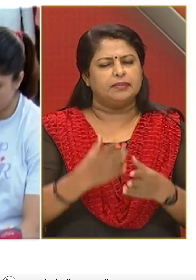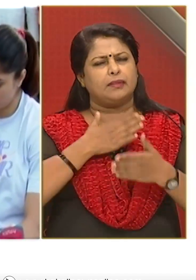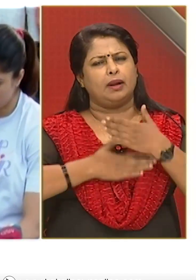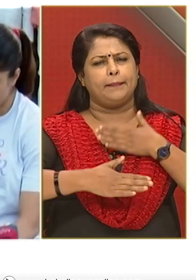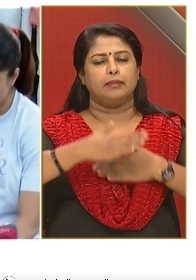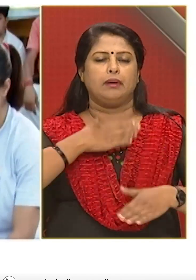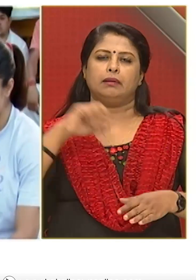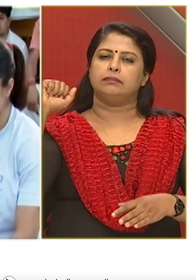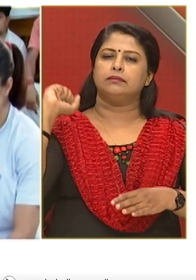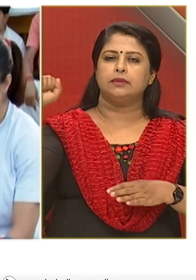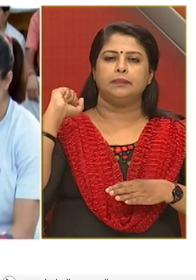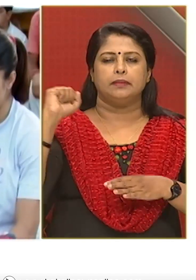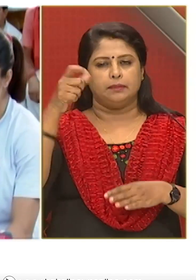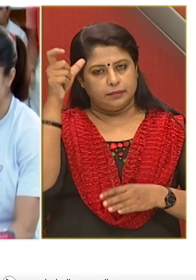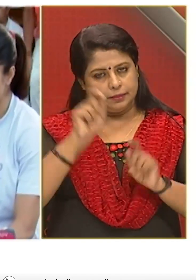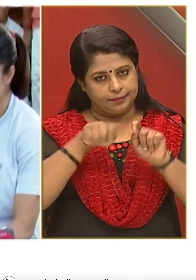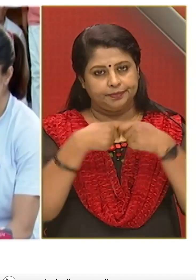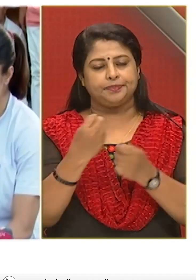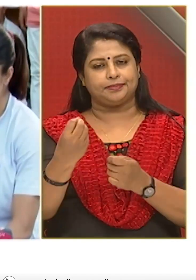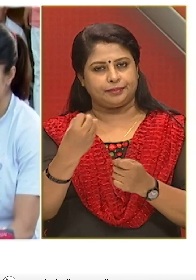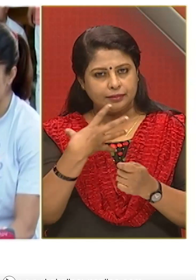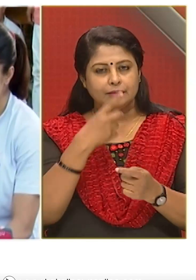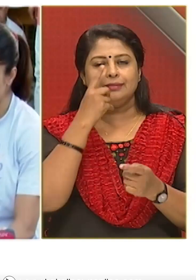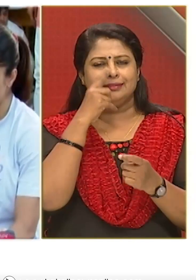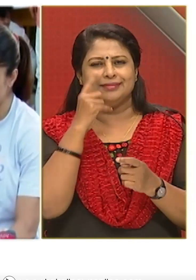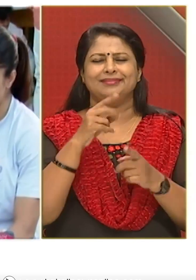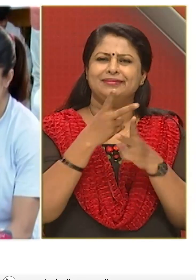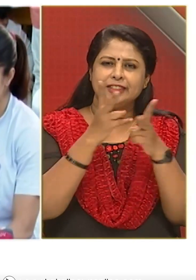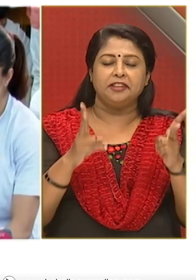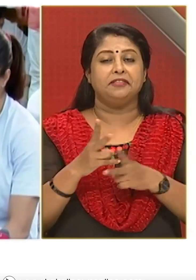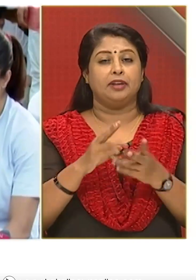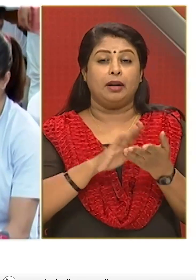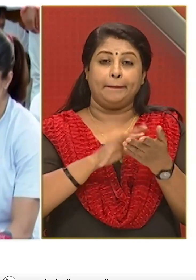മാർച്ച് എന്നും താരങ്ങൾ അറിയിച്ചിട്ടുണ്ട്. വനിതാ ജനപ്രതിനിധികളോടും